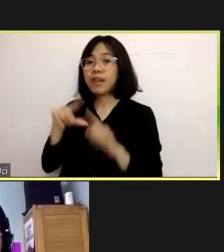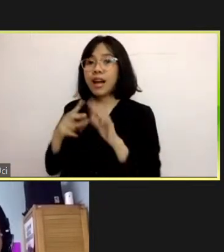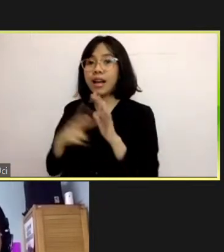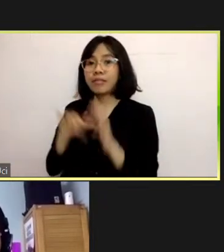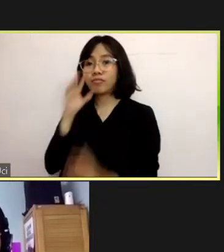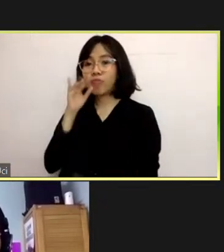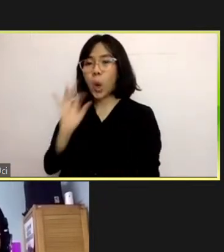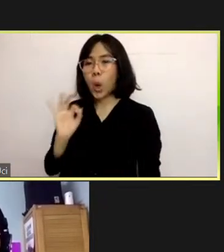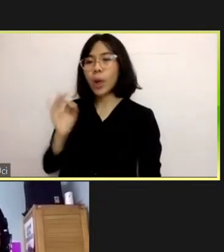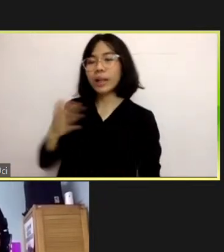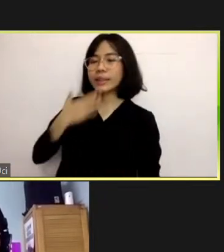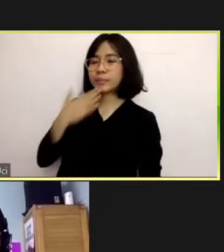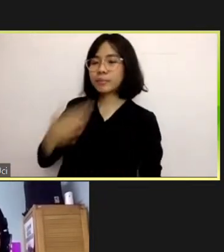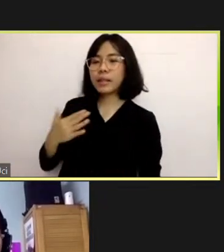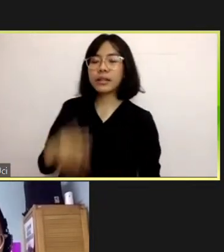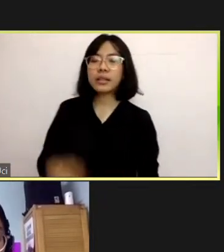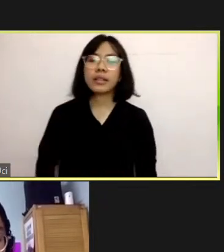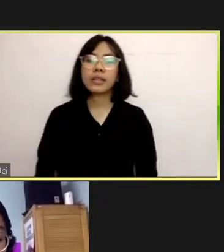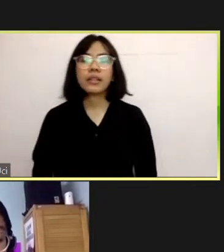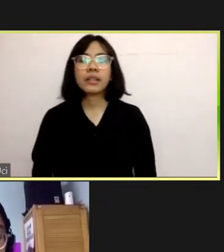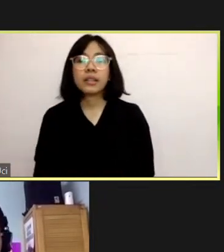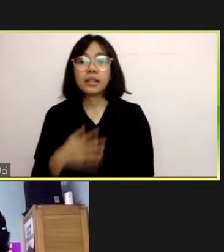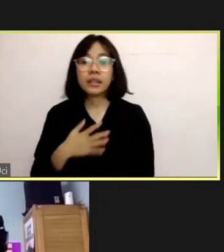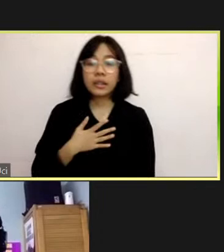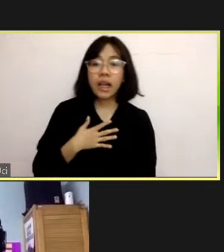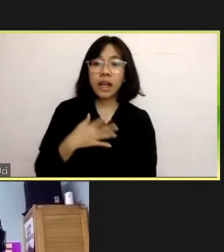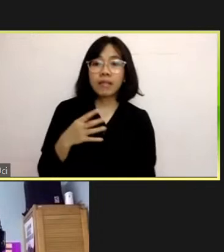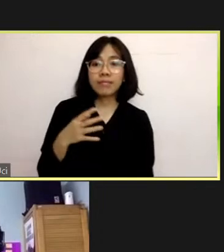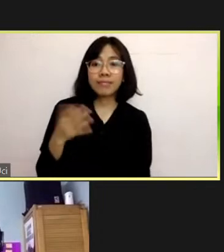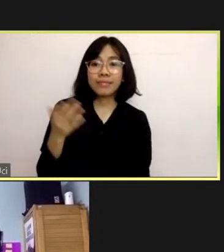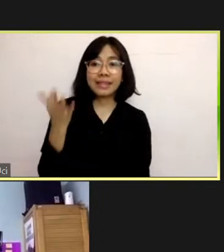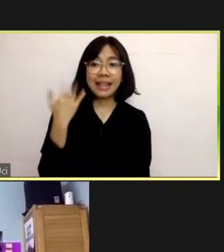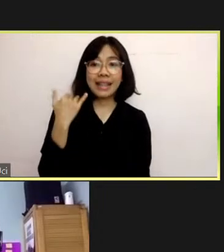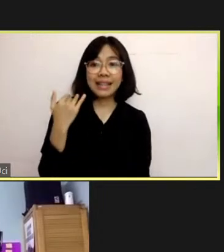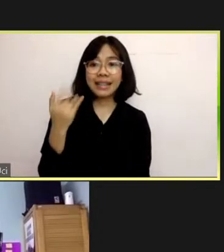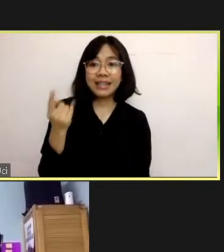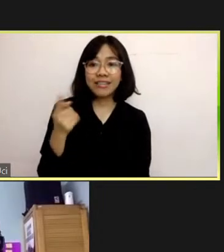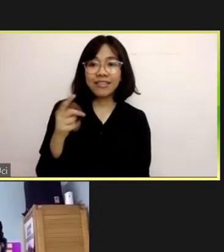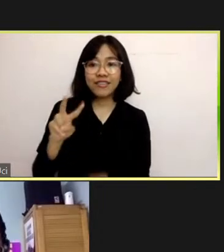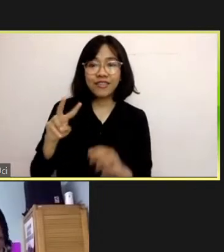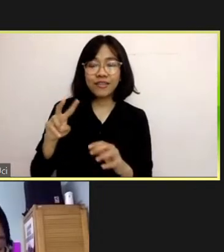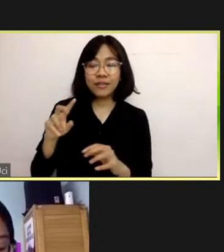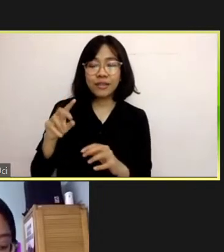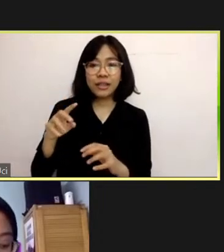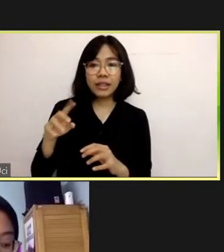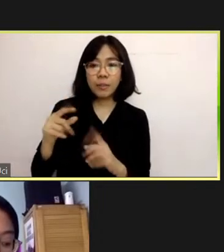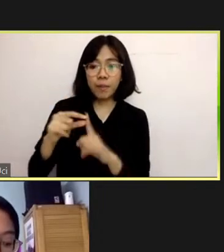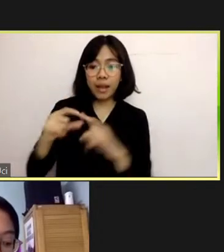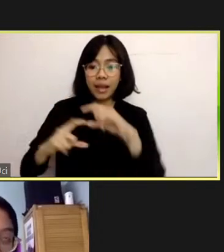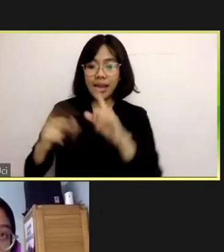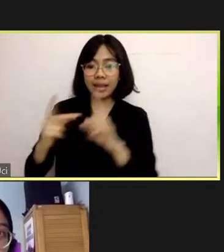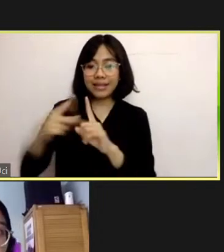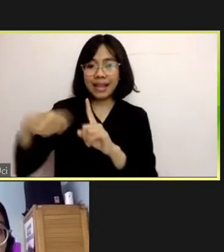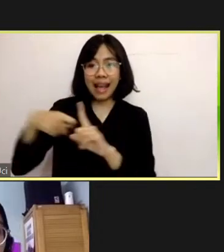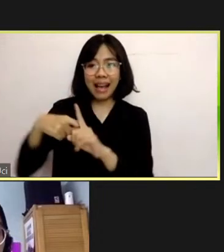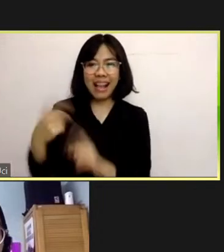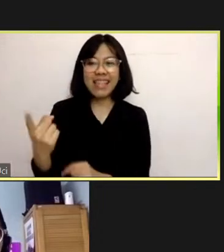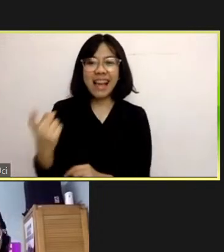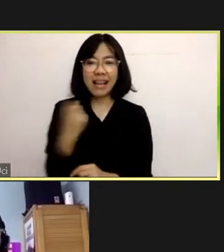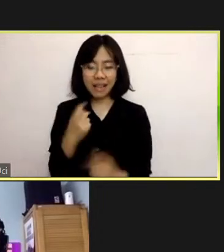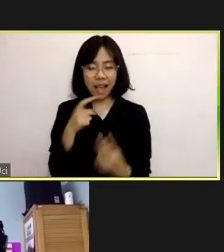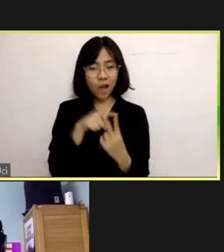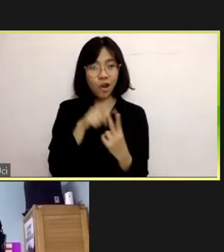besar, saya akan menjawab dua pertanyaan besar yang diberikan oleh Pesangka dalam diskusi ini.